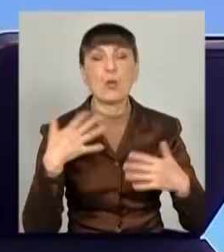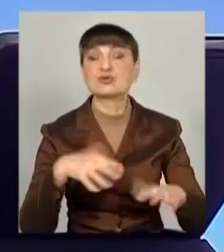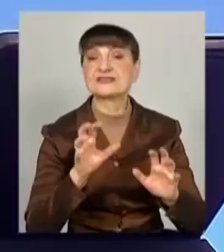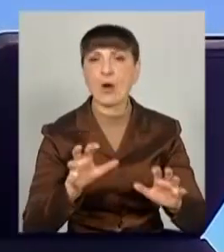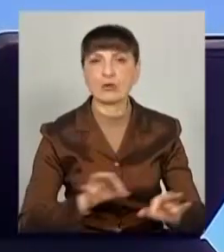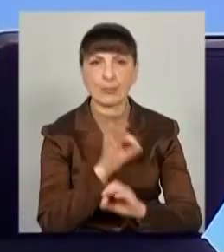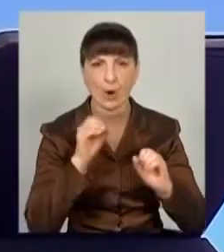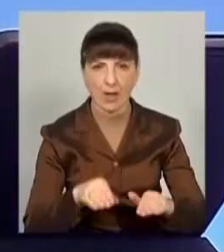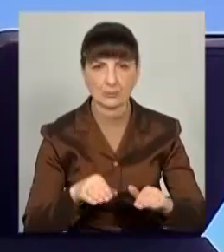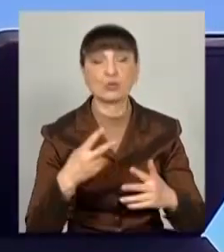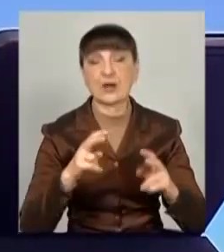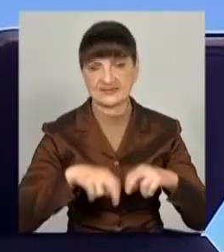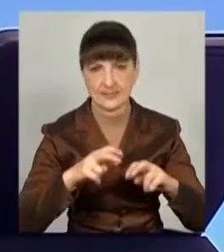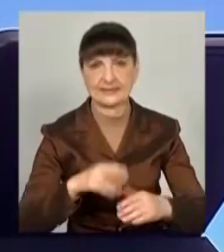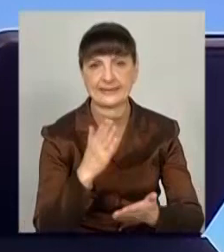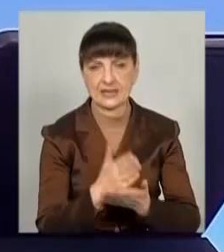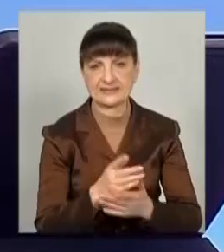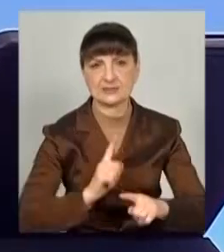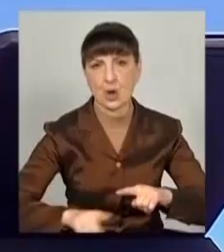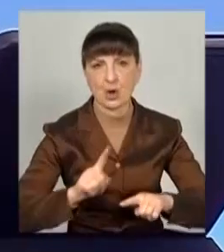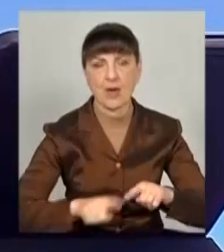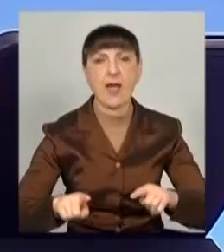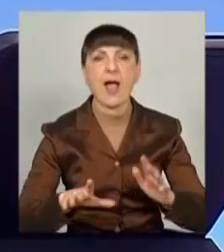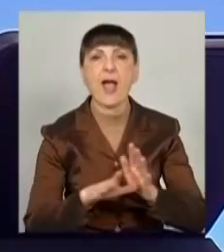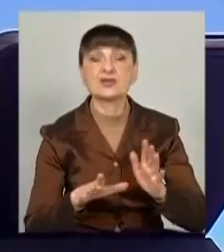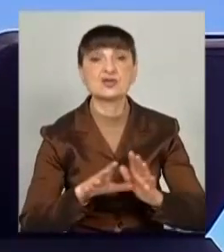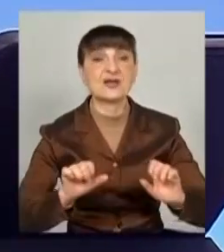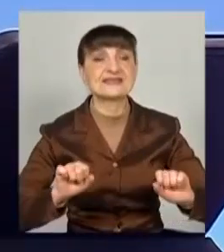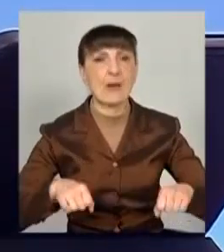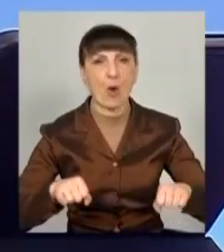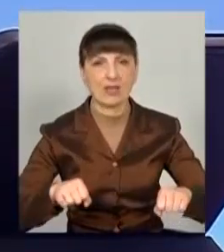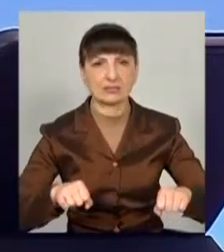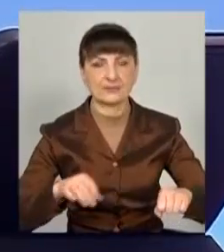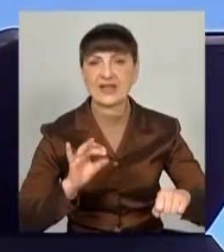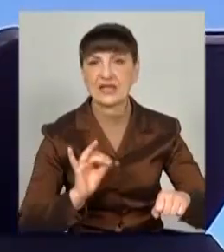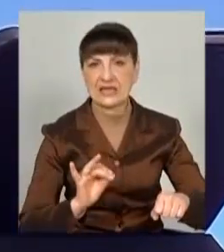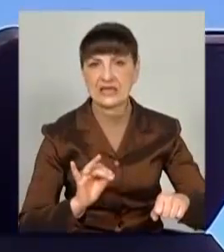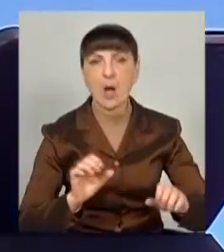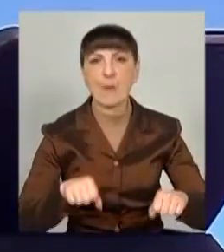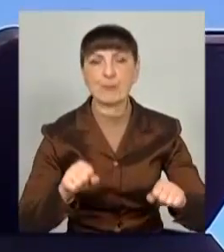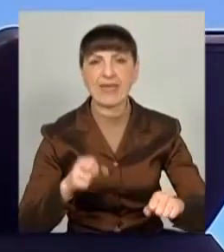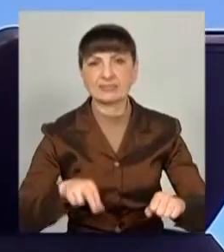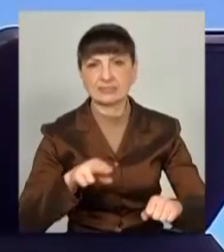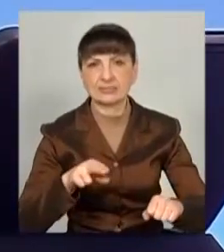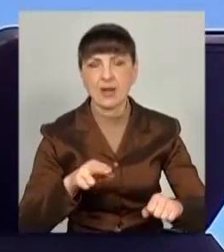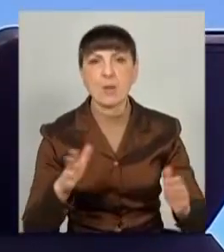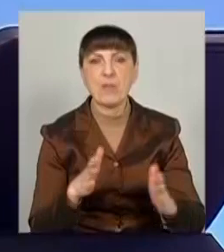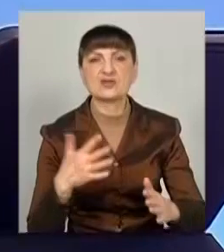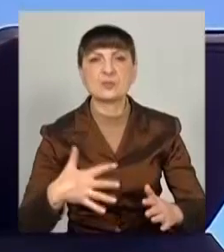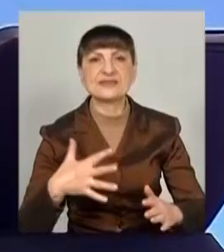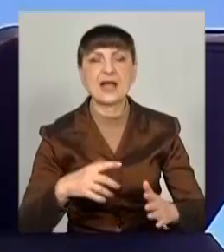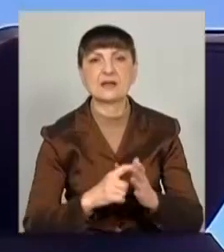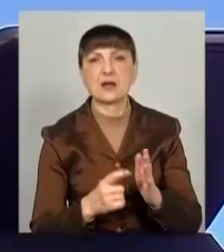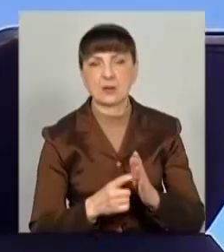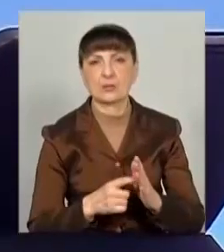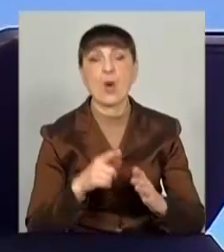законопроект она находится на рассмотрении в котором электрические самокаты и мопеды которые меньше 50 кубиков